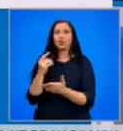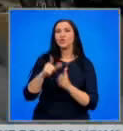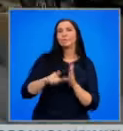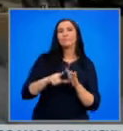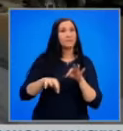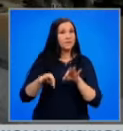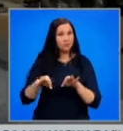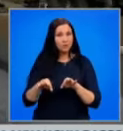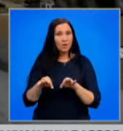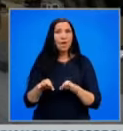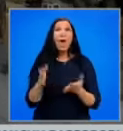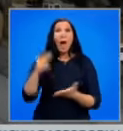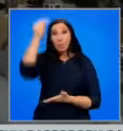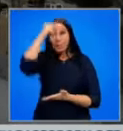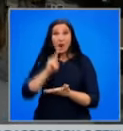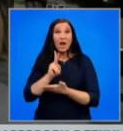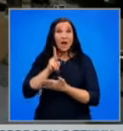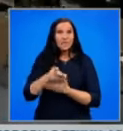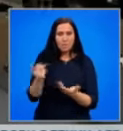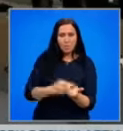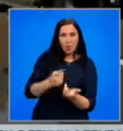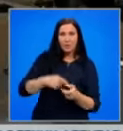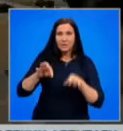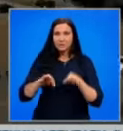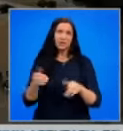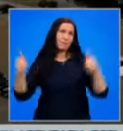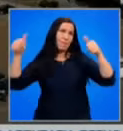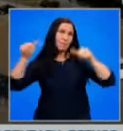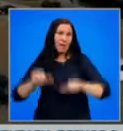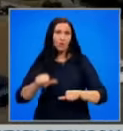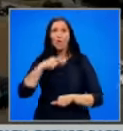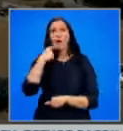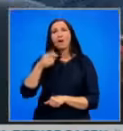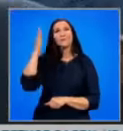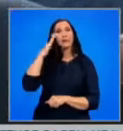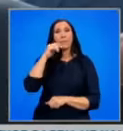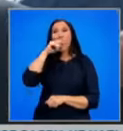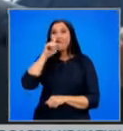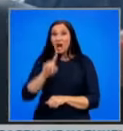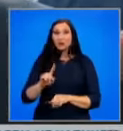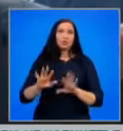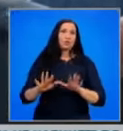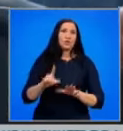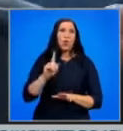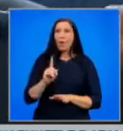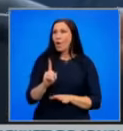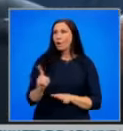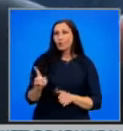избори. Ако България влезе в поредица от избори, би било пагубно, заяви премиера. Най-важното нещо, което всички